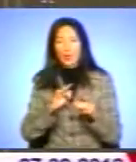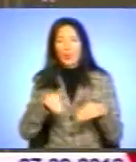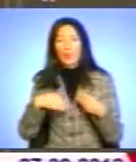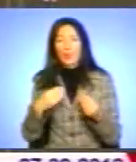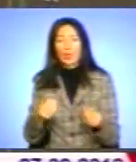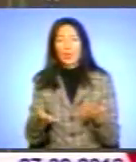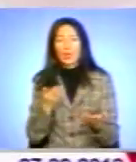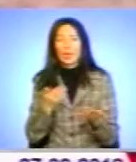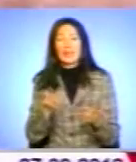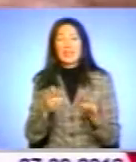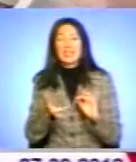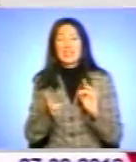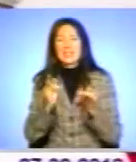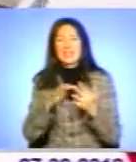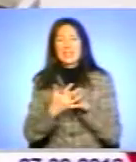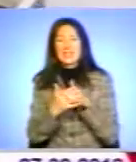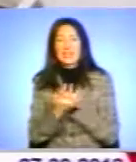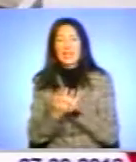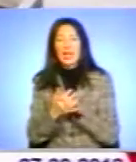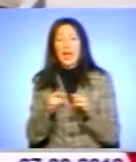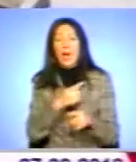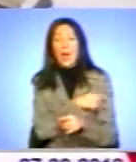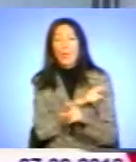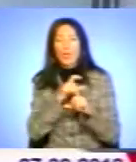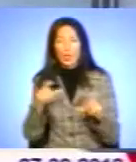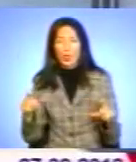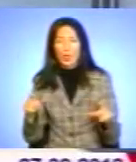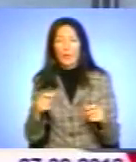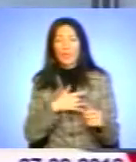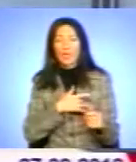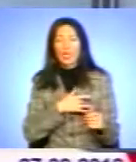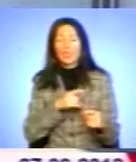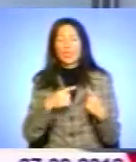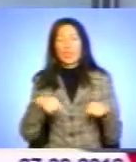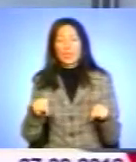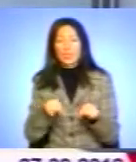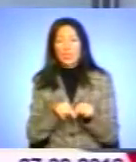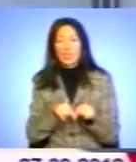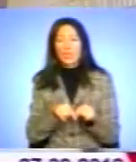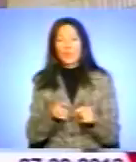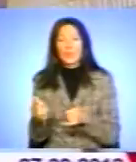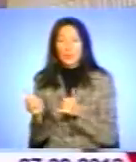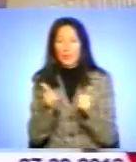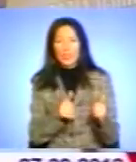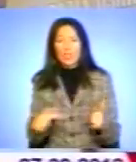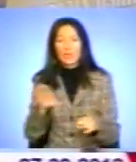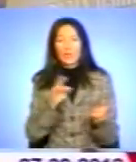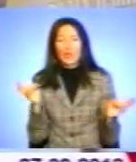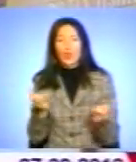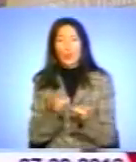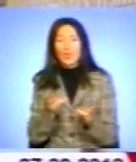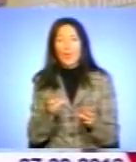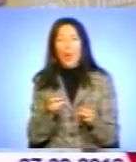сільських амбулаторій. Кардіологічне відділення обласної університетської лікарні забезпечене усім необхідним обладнанням